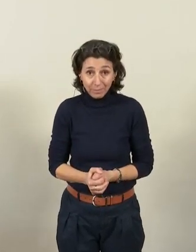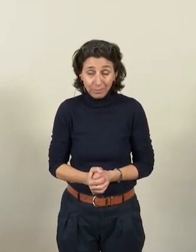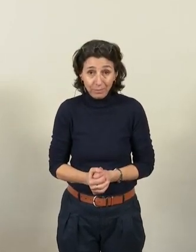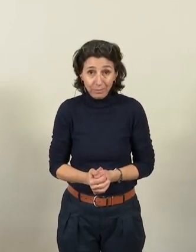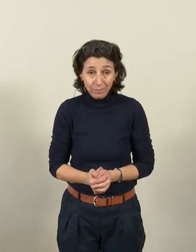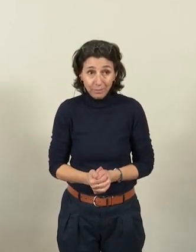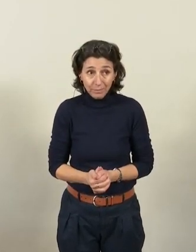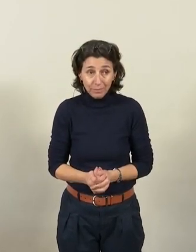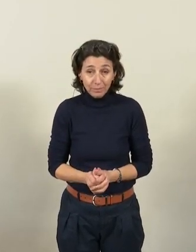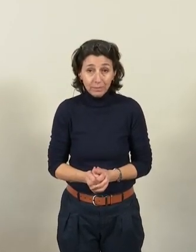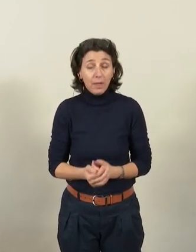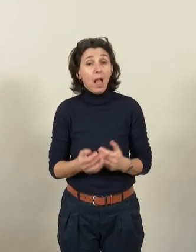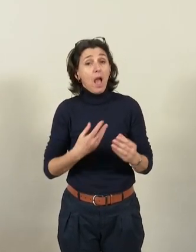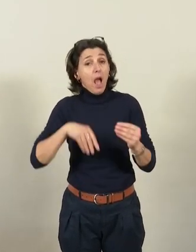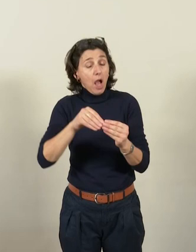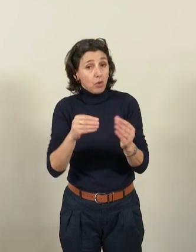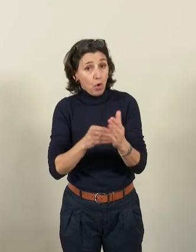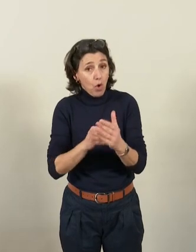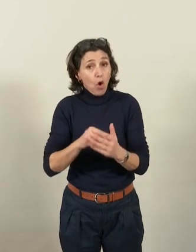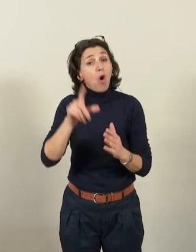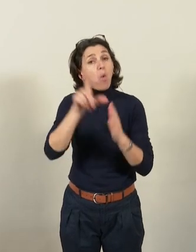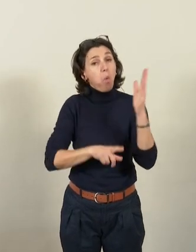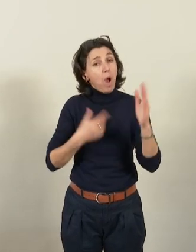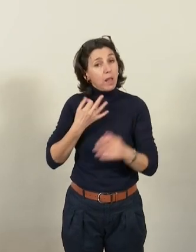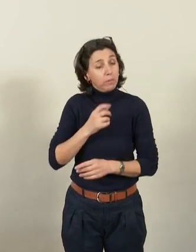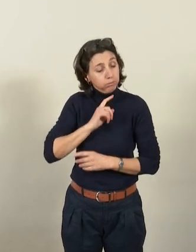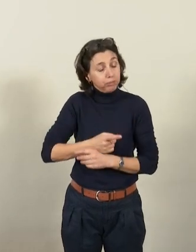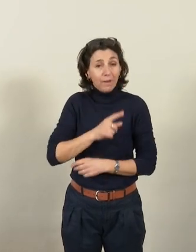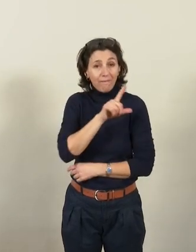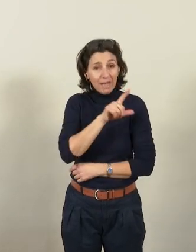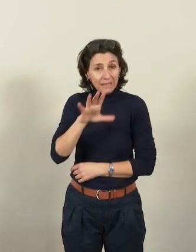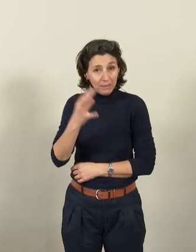que si la loi impose 25 % de logement sociaux